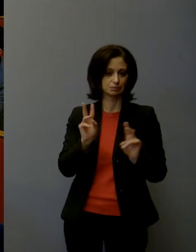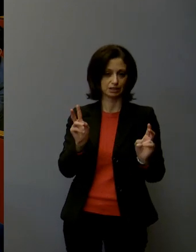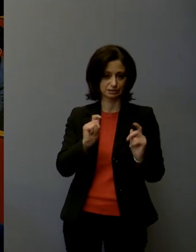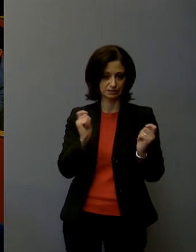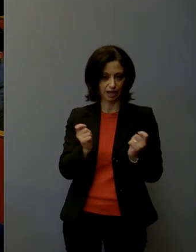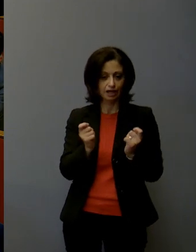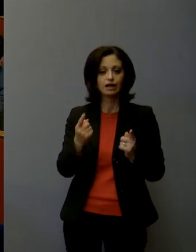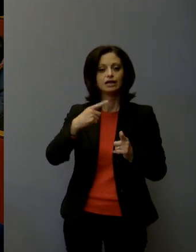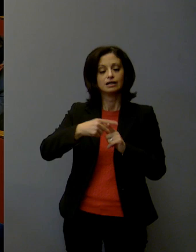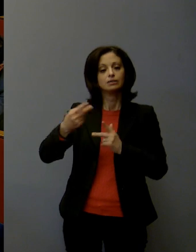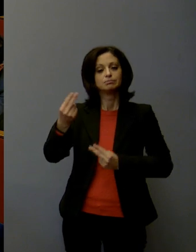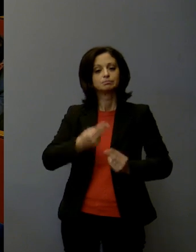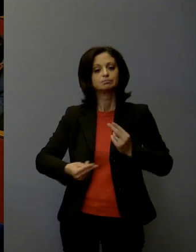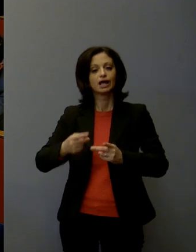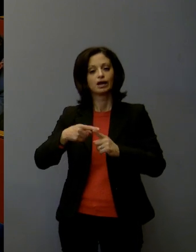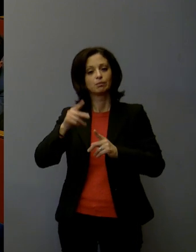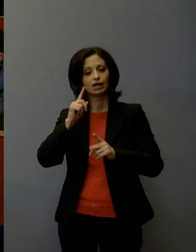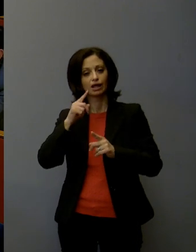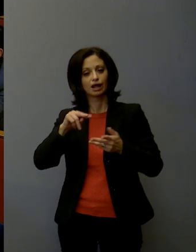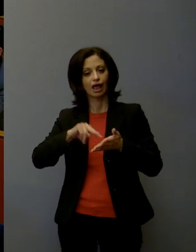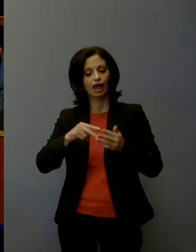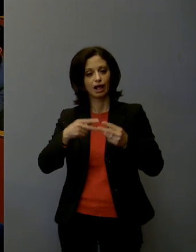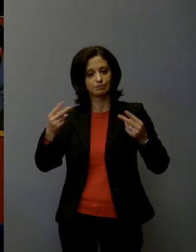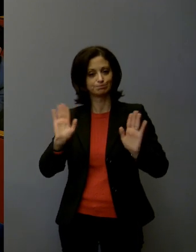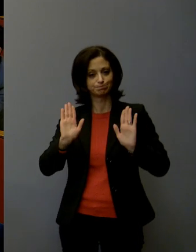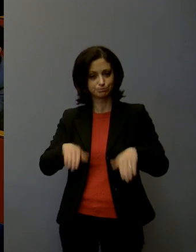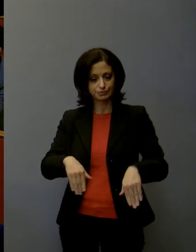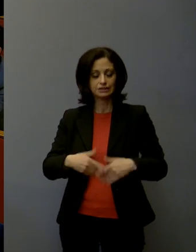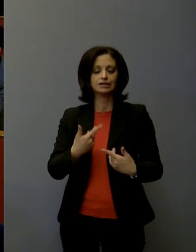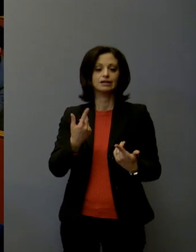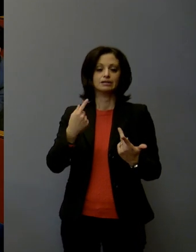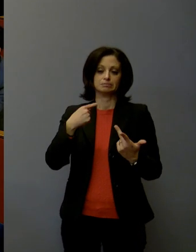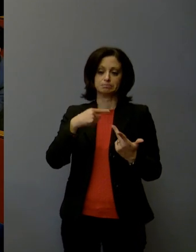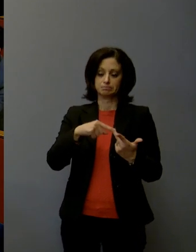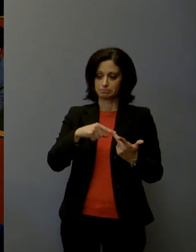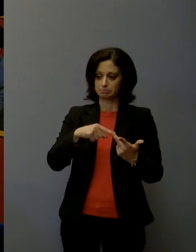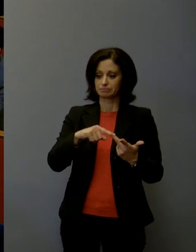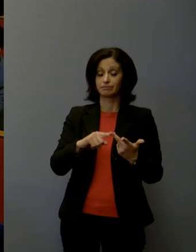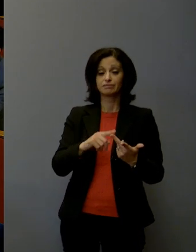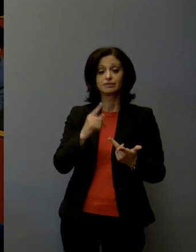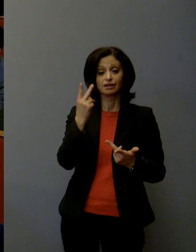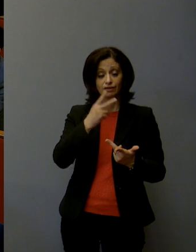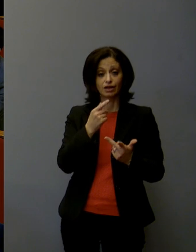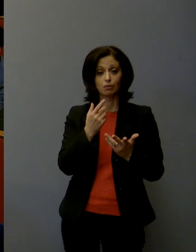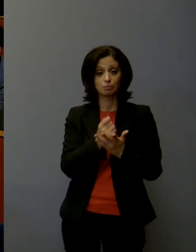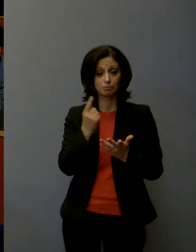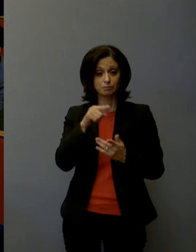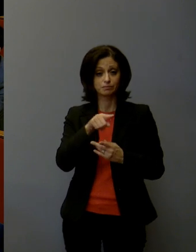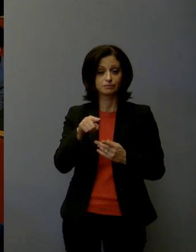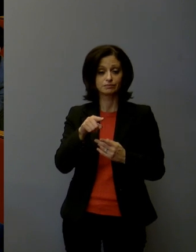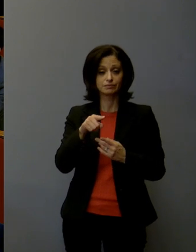del piano per eliminazione delle barriere architettoniche uno degli elementi che